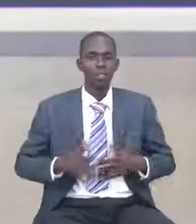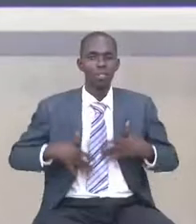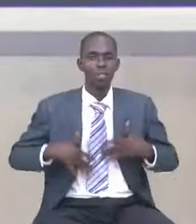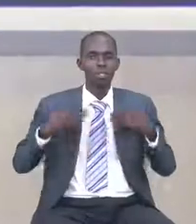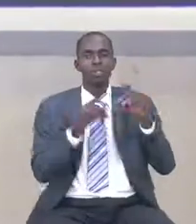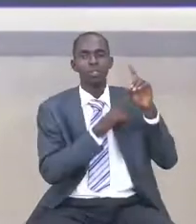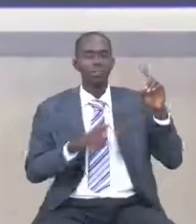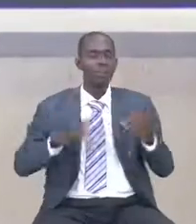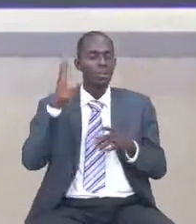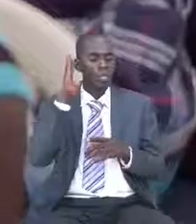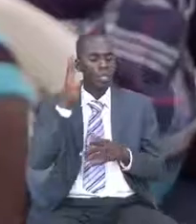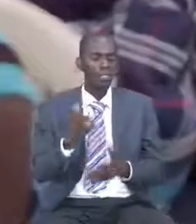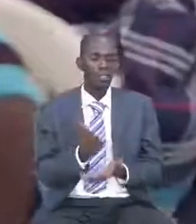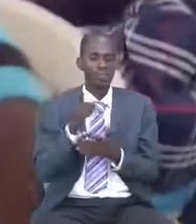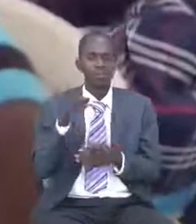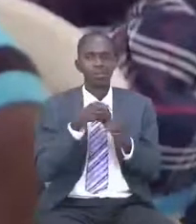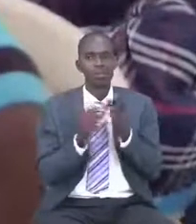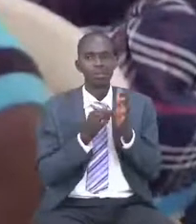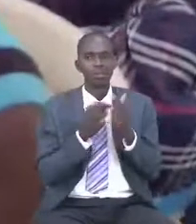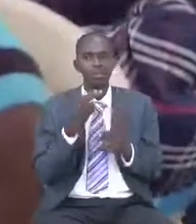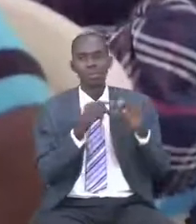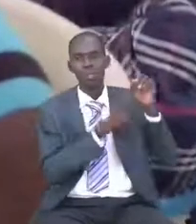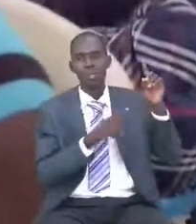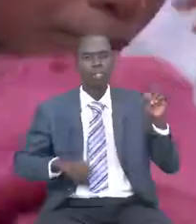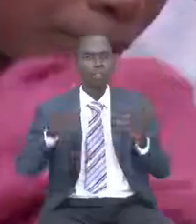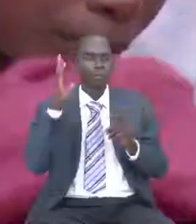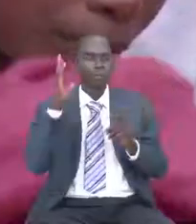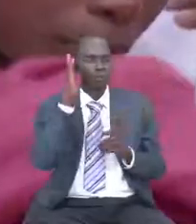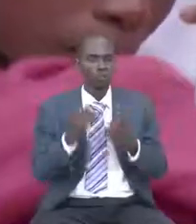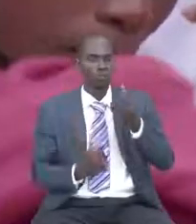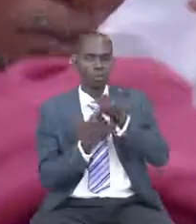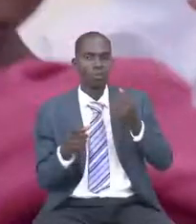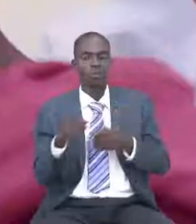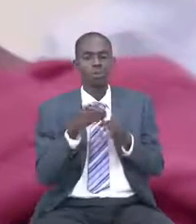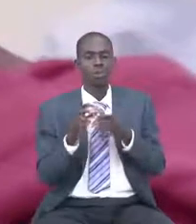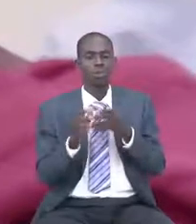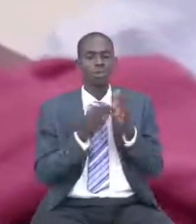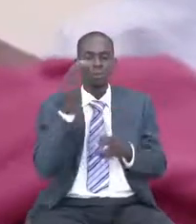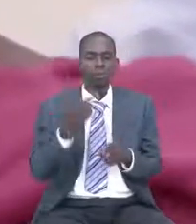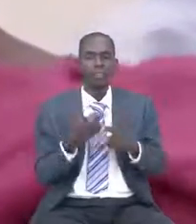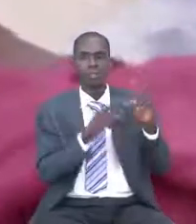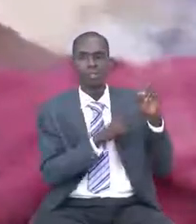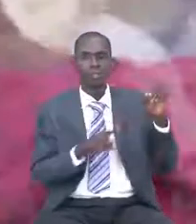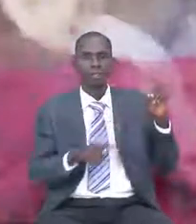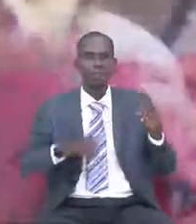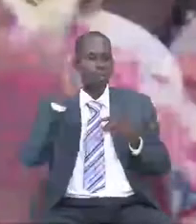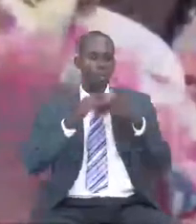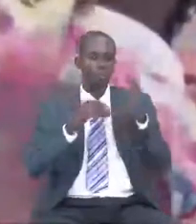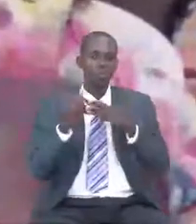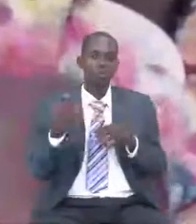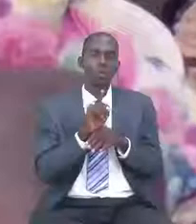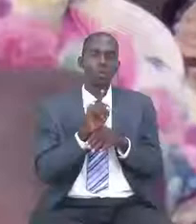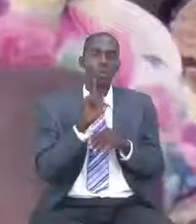difficulté, tout défi de la vie, le Seigneur va t'assister. Le Seigneur va t'aider. Le